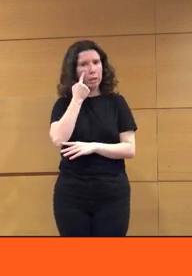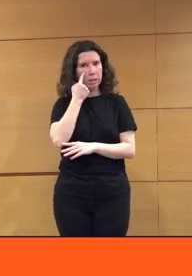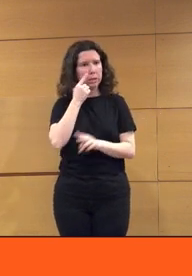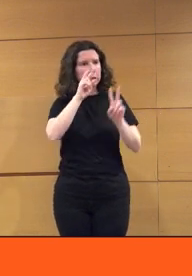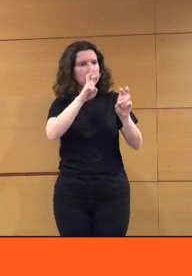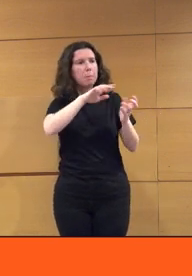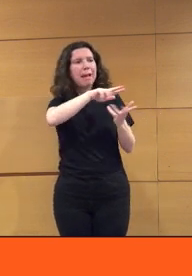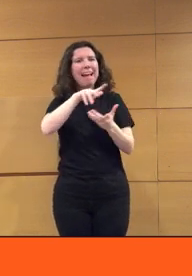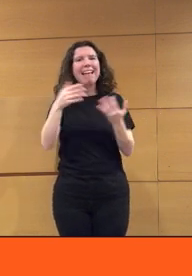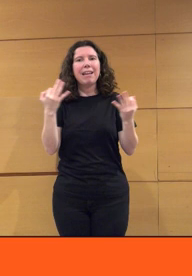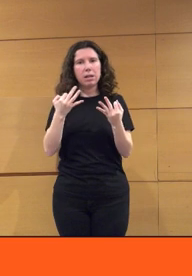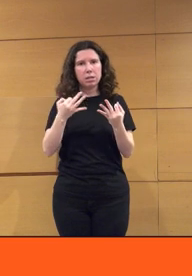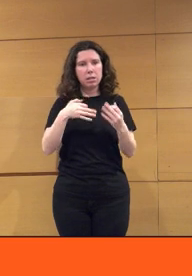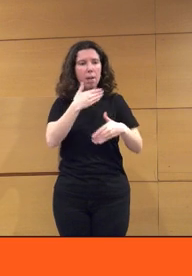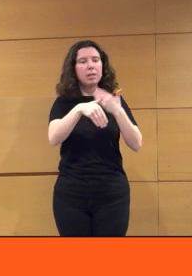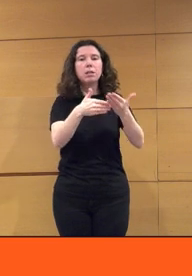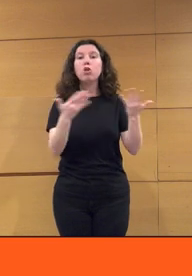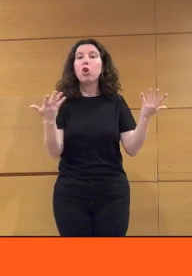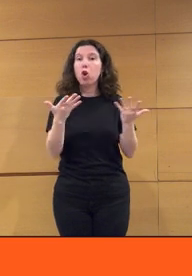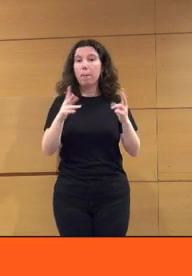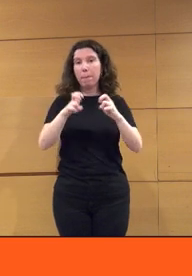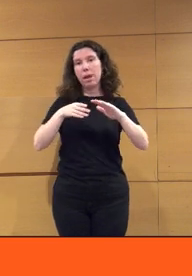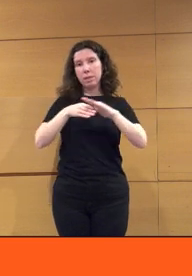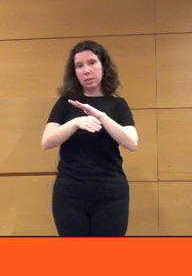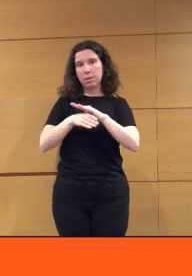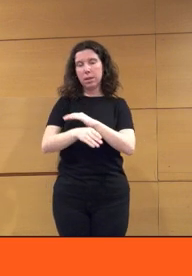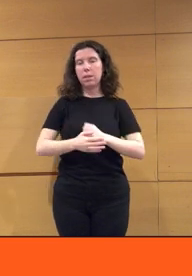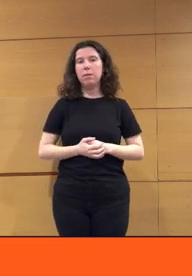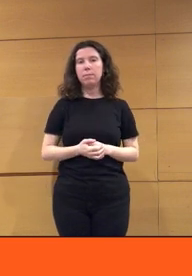i tots els avenços que es van fent en matèria d'accessibilitat.